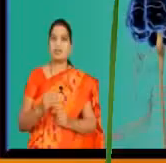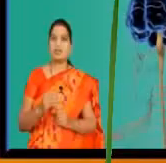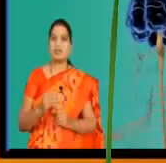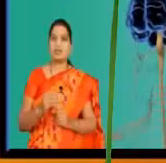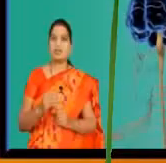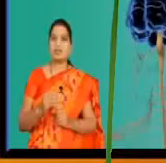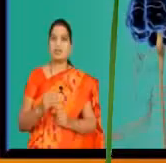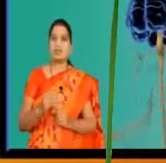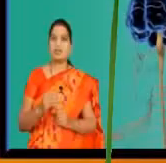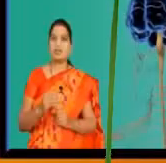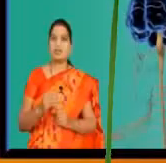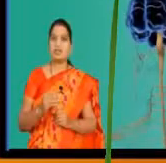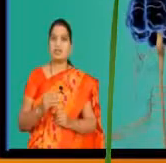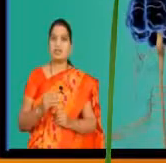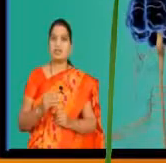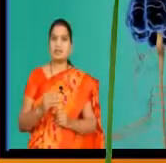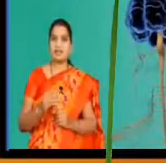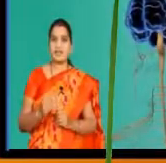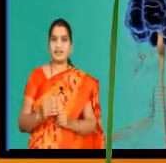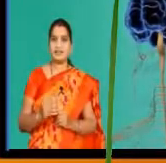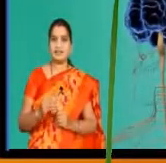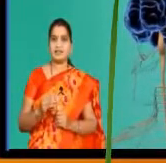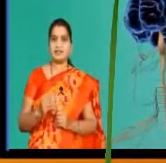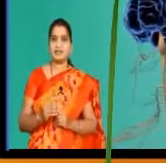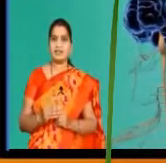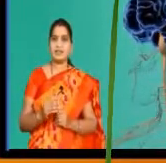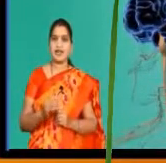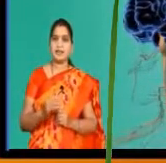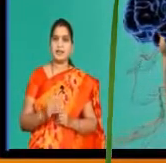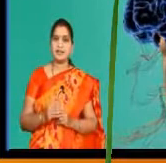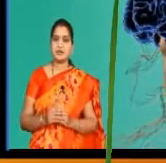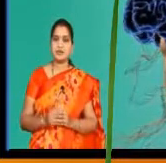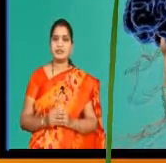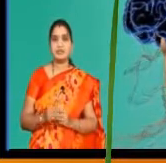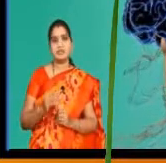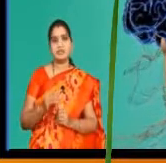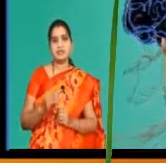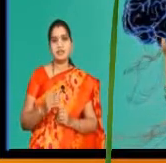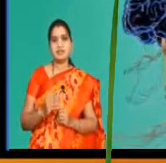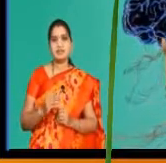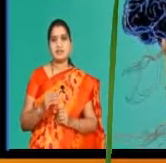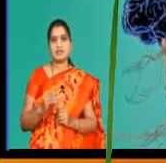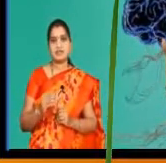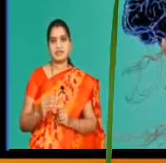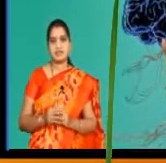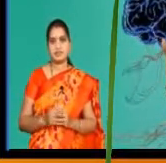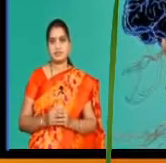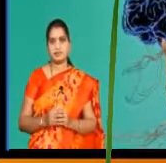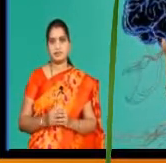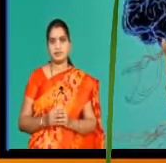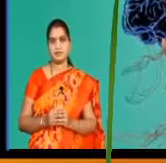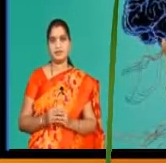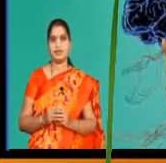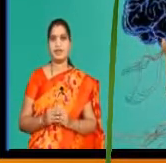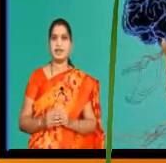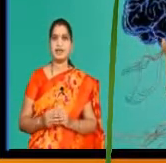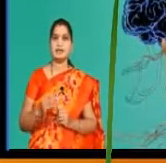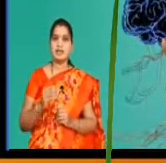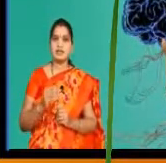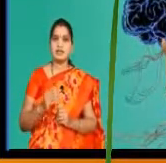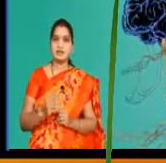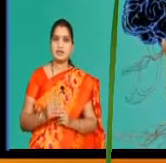నా పేరు సూర్యజిత్. నేను గుడ్ మార్నింగ్ గ్రామర్ హై స్కూల్ తరఫున మీతో మాట్లాడదామని అనుకుంటున్నాను. ప్రస్తుతానికి